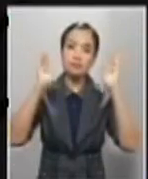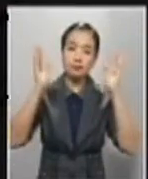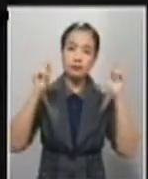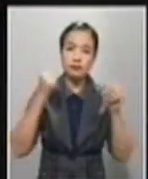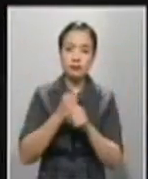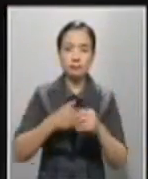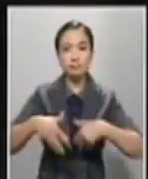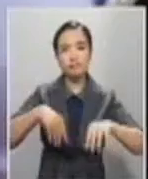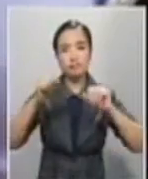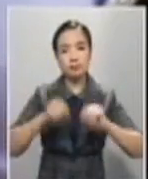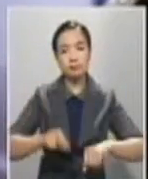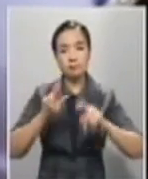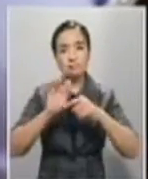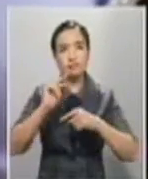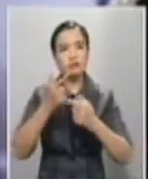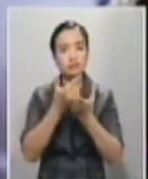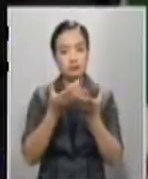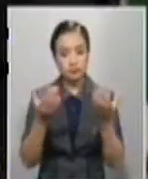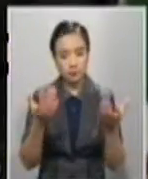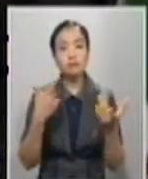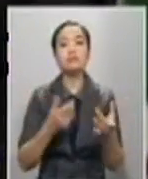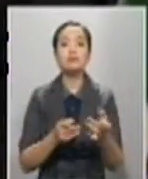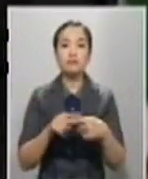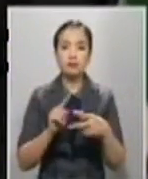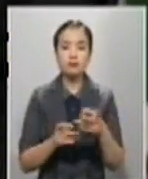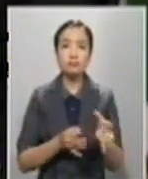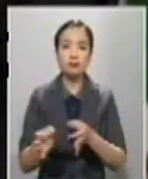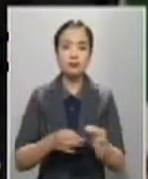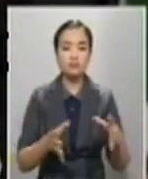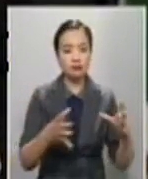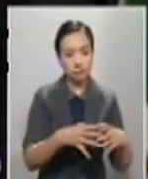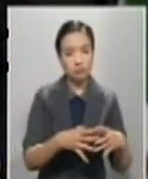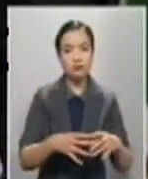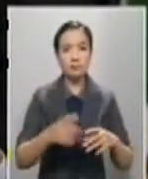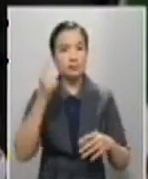การทำประชามติร่างรัฐธรรมนูญพร้อมกับชี้แจงเพลงแหลกของกลุ่มที่เห็นต่างด้วย